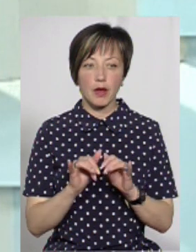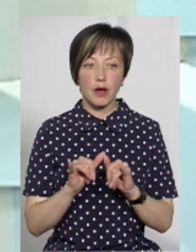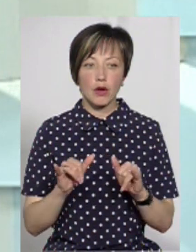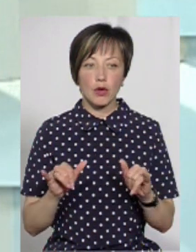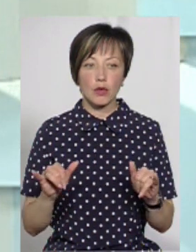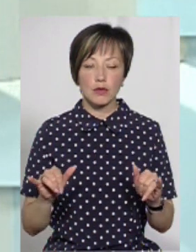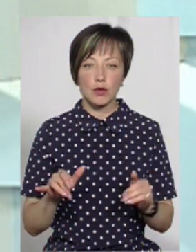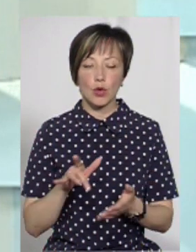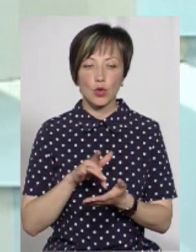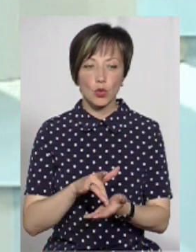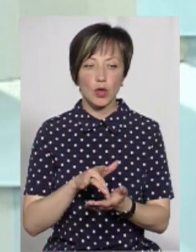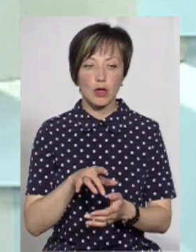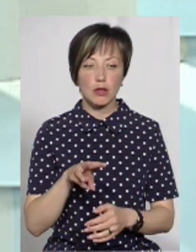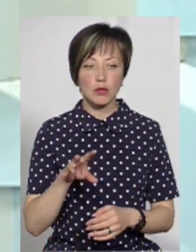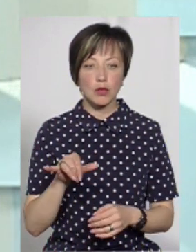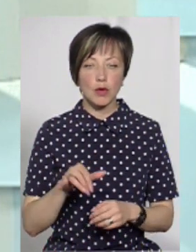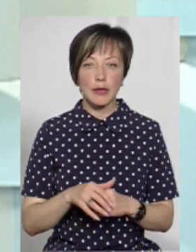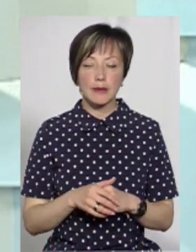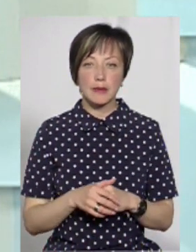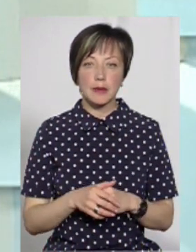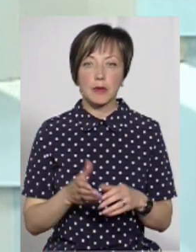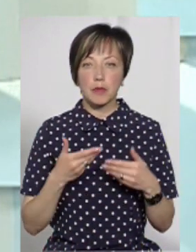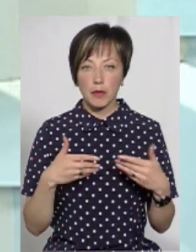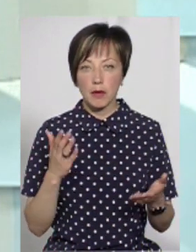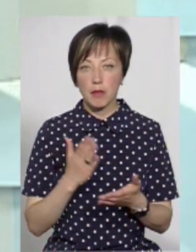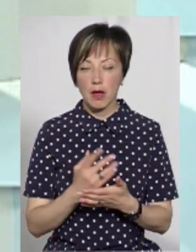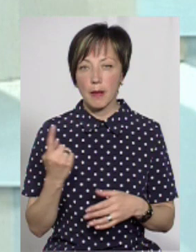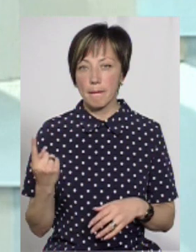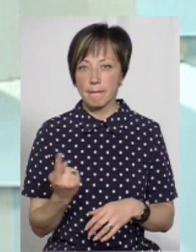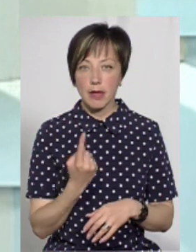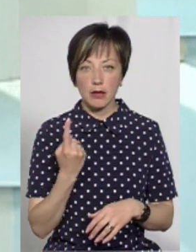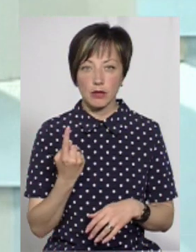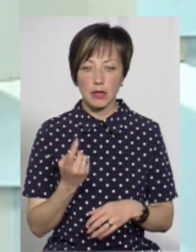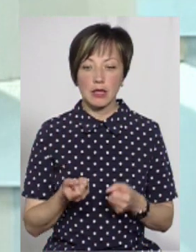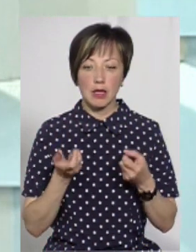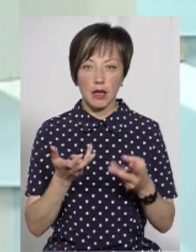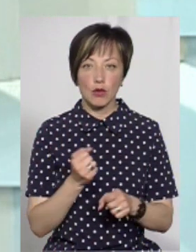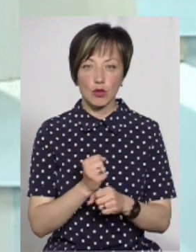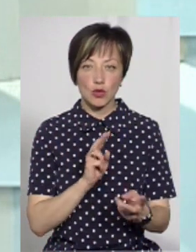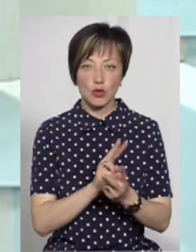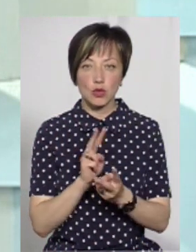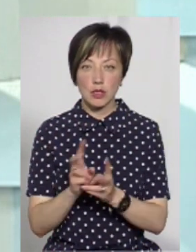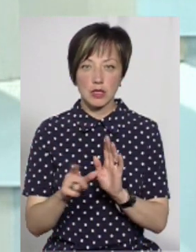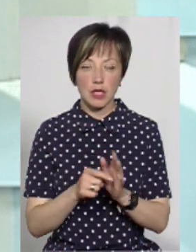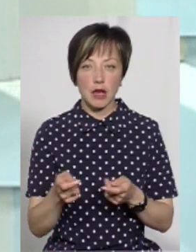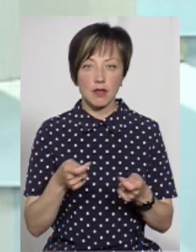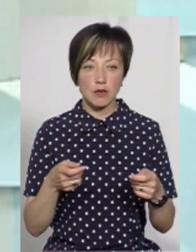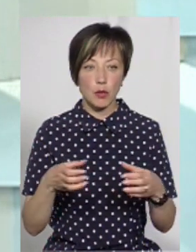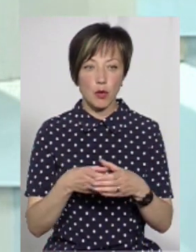розвитком, за розвиток туризму. Ми вже мали декілька робочих зустрічей з керівництвом